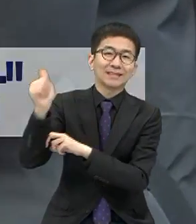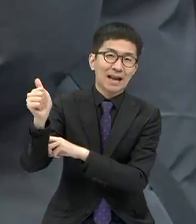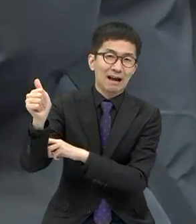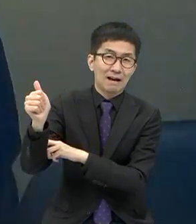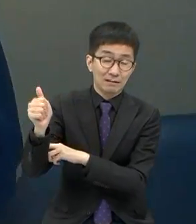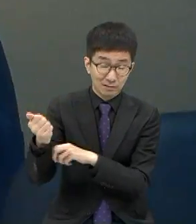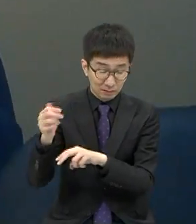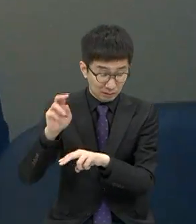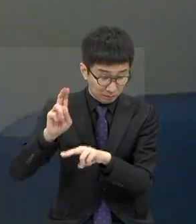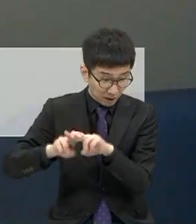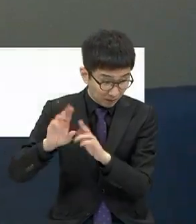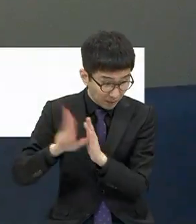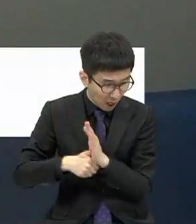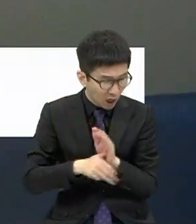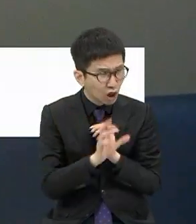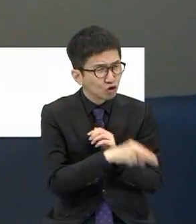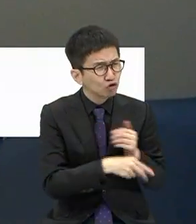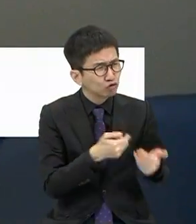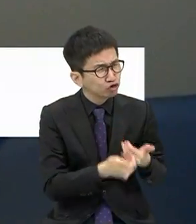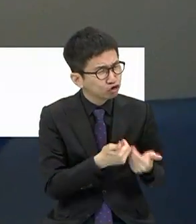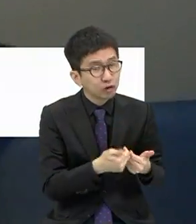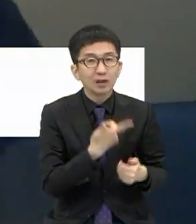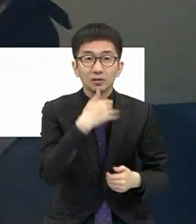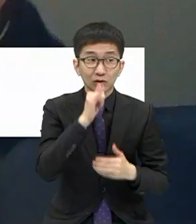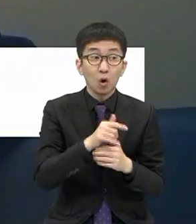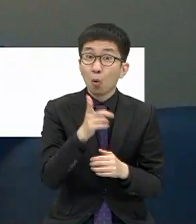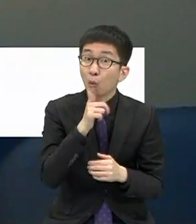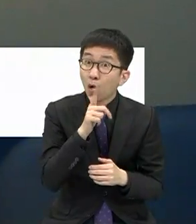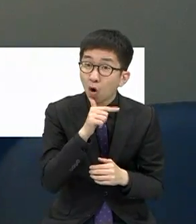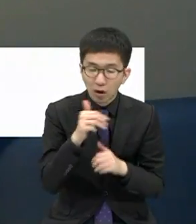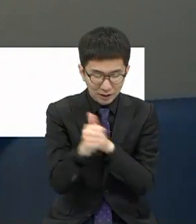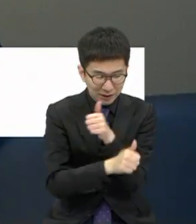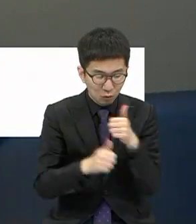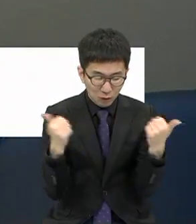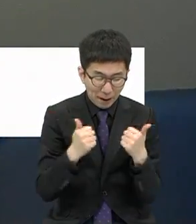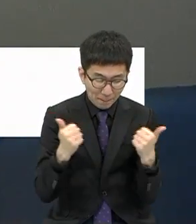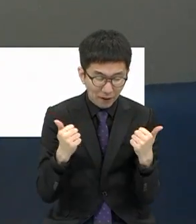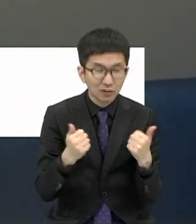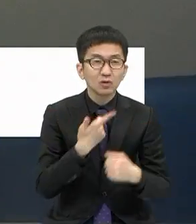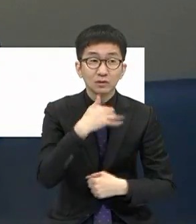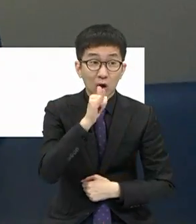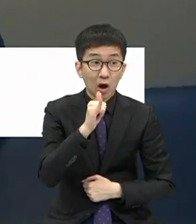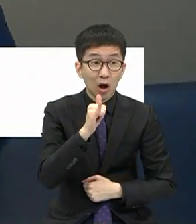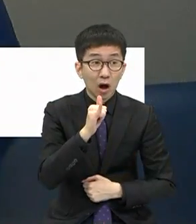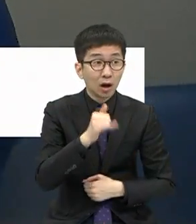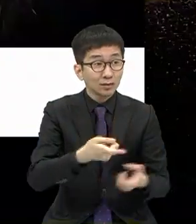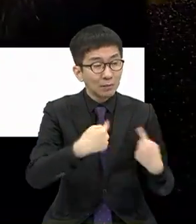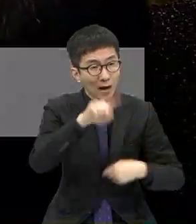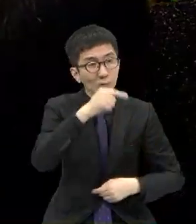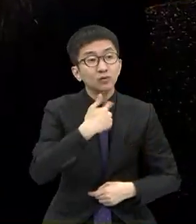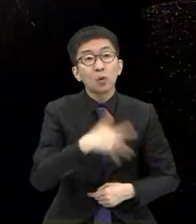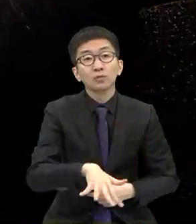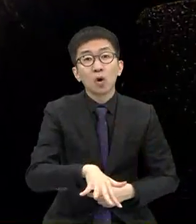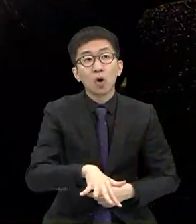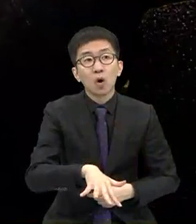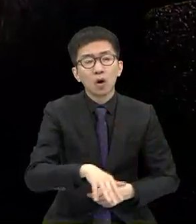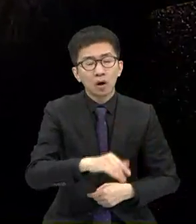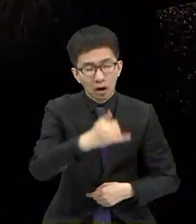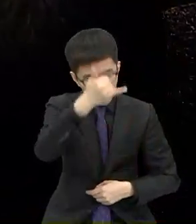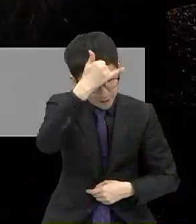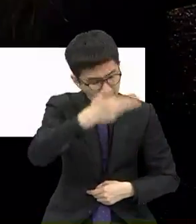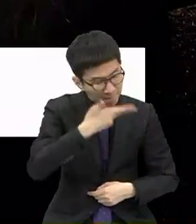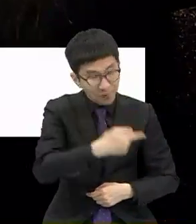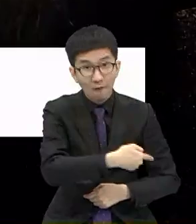않았습니다. 월요일마다 간부회의를 했거든요. 한 번도 참석한 적이 없어. 격식을 한 번도 갖춘 적이 없어. 엄연히